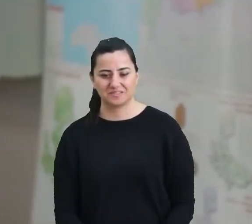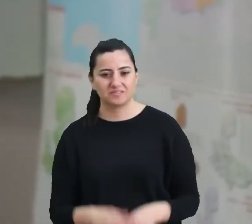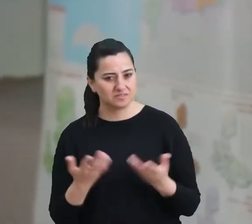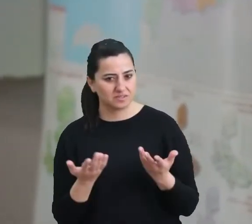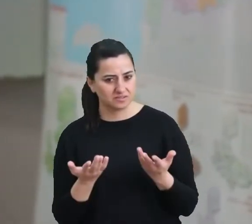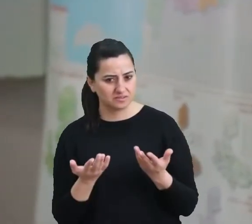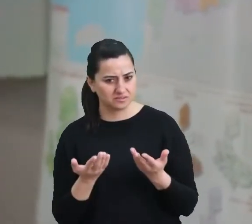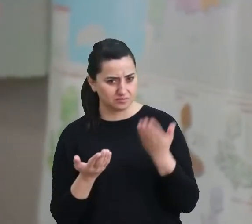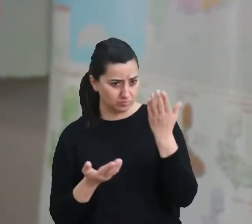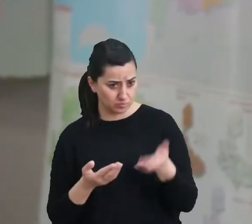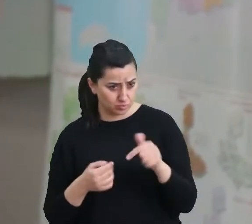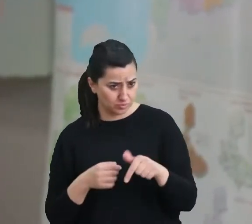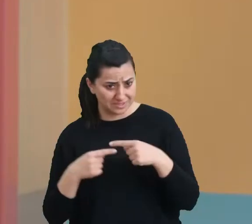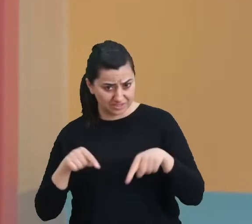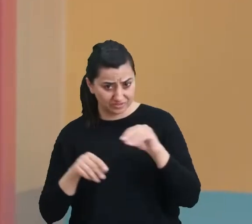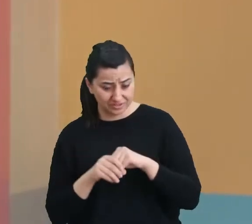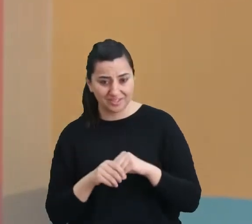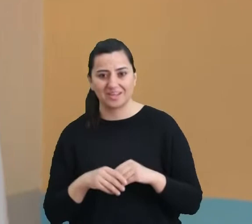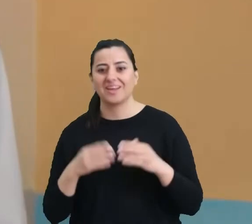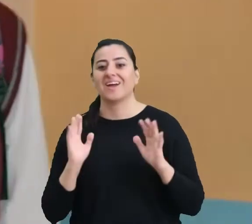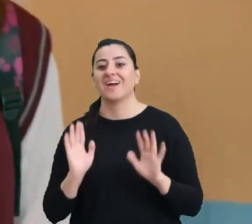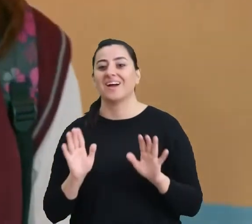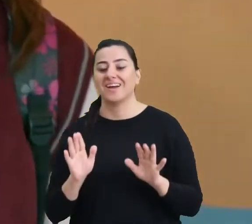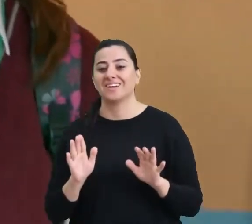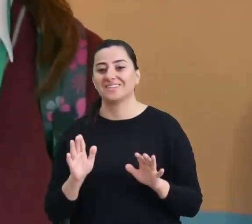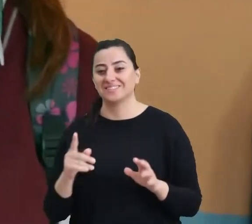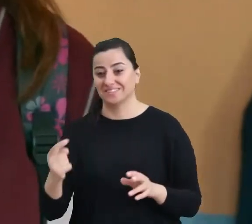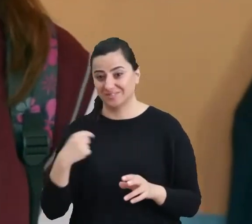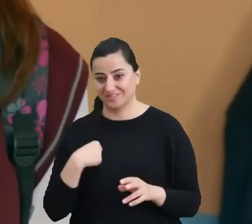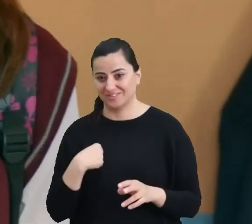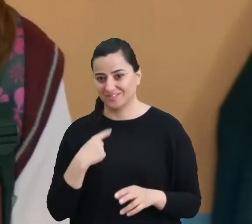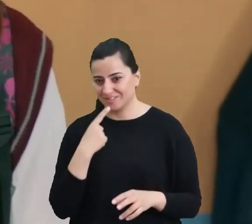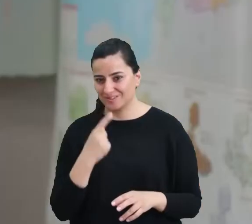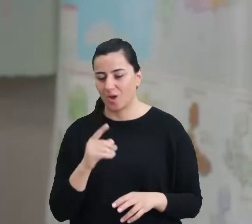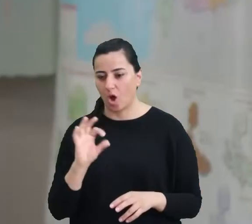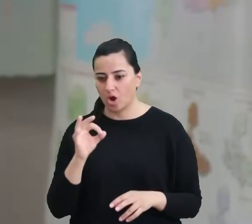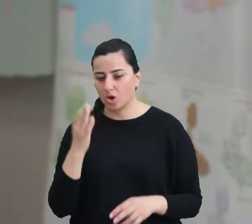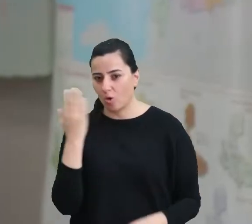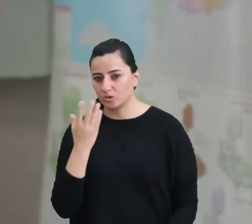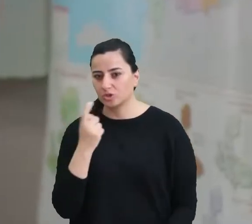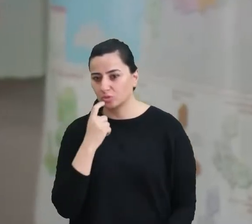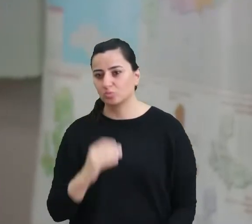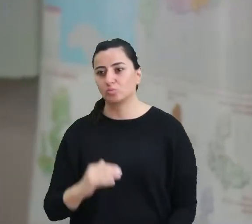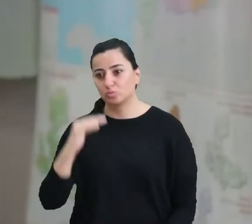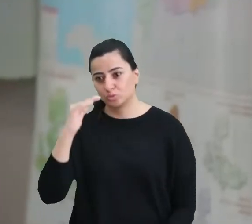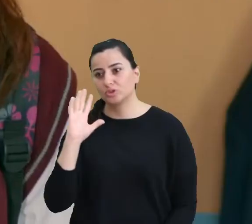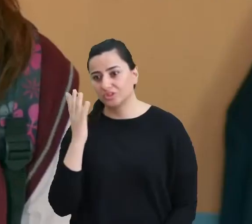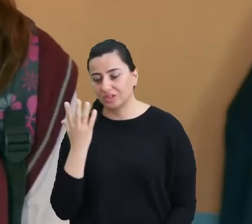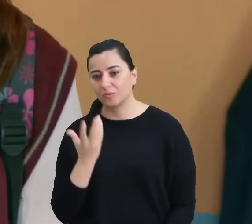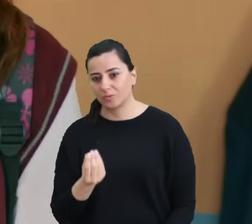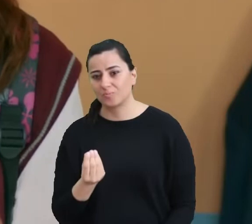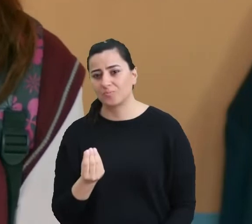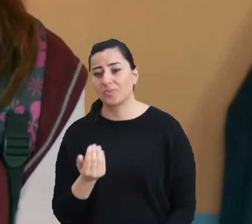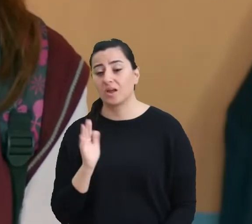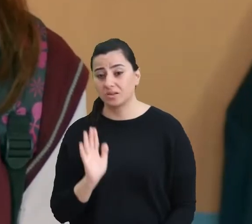Nasıl yani? Sen bu sınıfta mısın? Ha, siz şimdi diyorsunuz ortaokula gitmek için yaşım biraz büyük değil mi